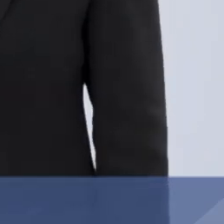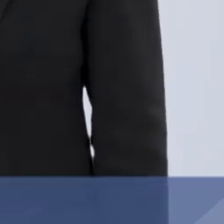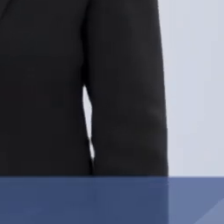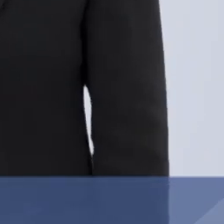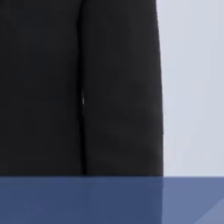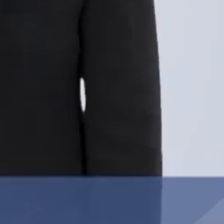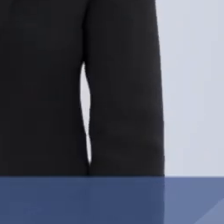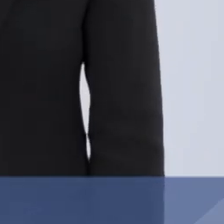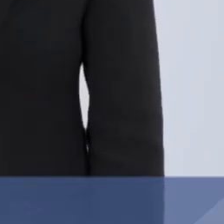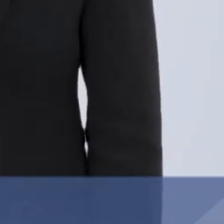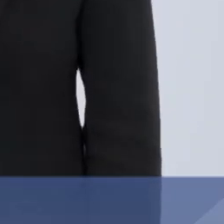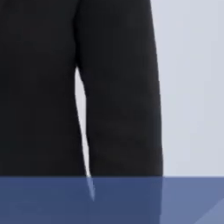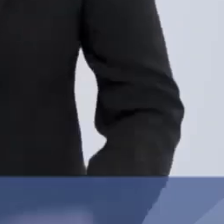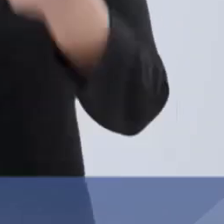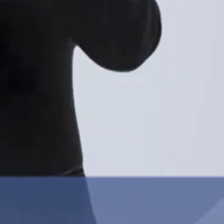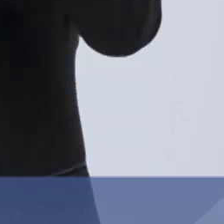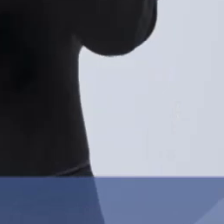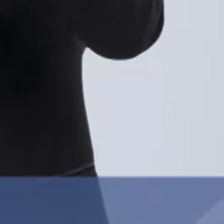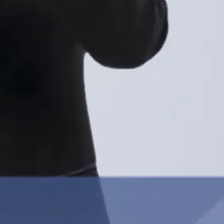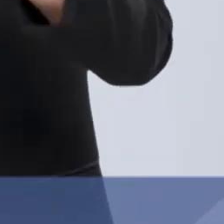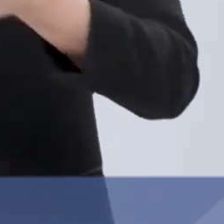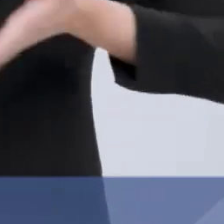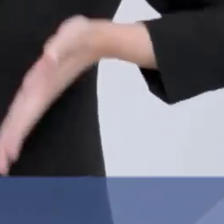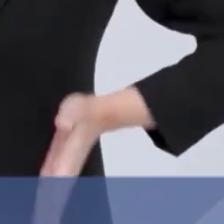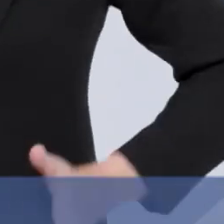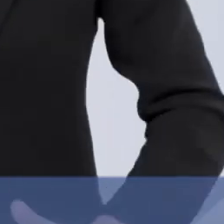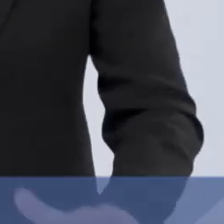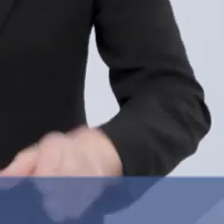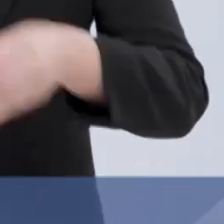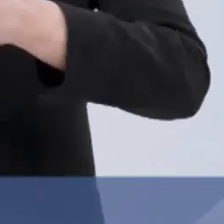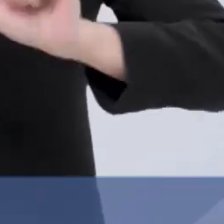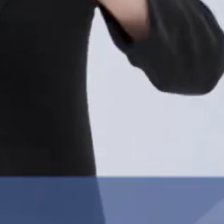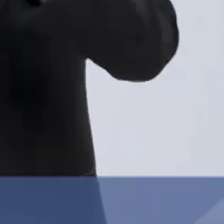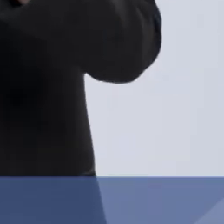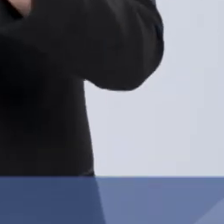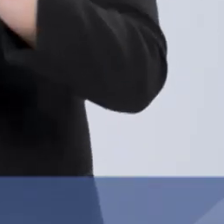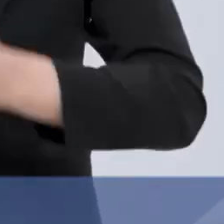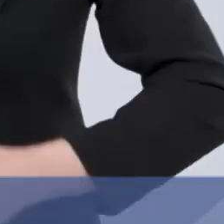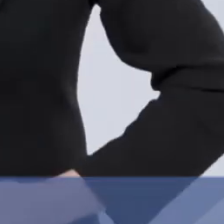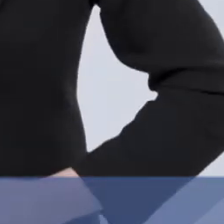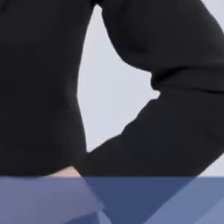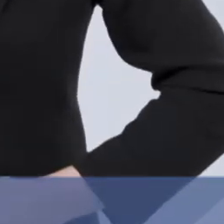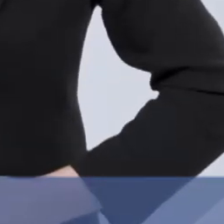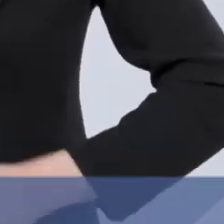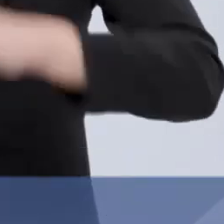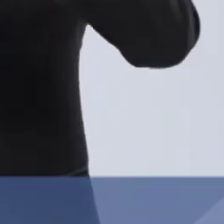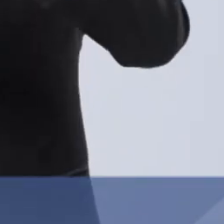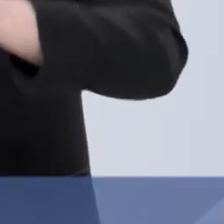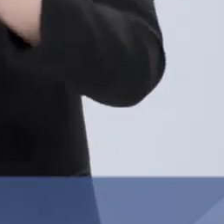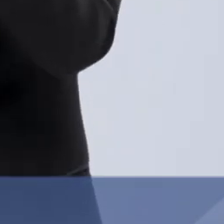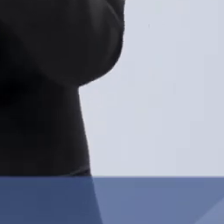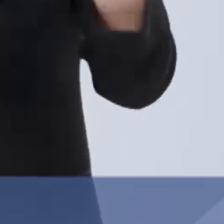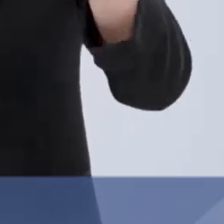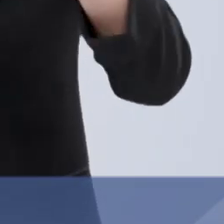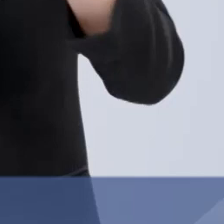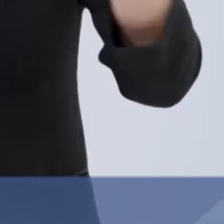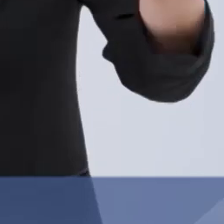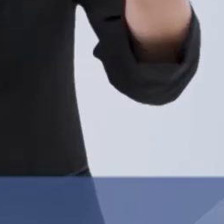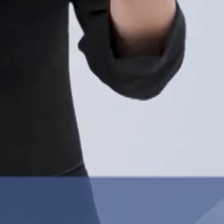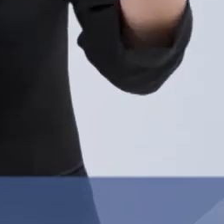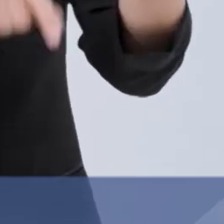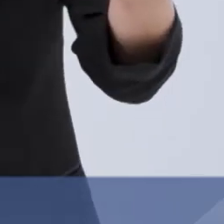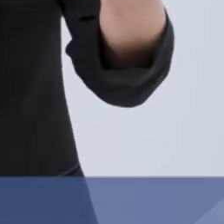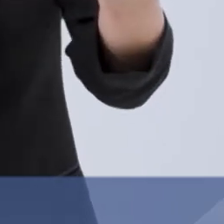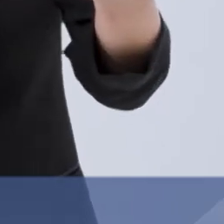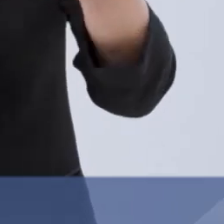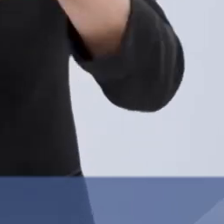투표는 2004년 3월 10일 이전에 태어나 선거일 현재 만 18세 이상으로 선거인 명부에 올라있는